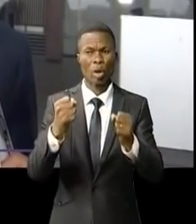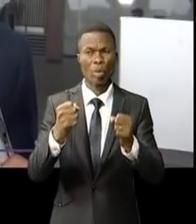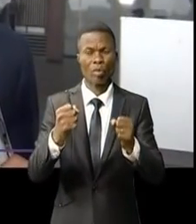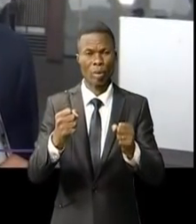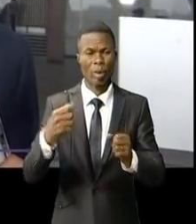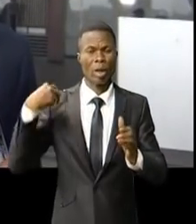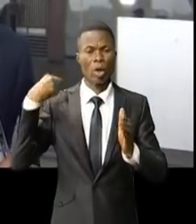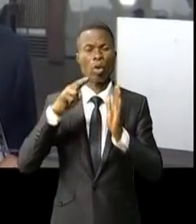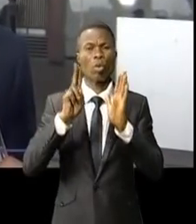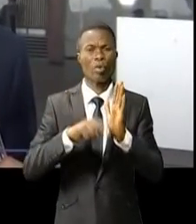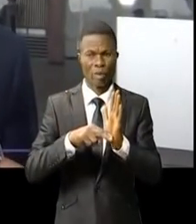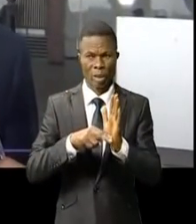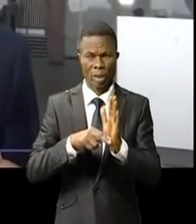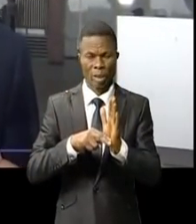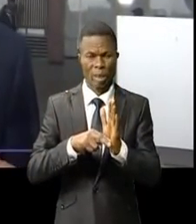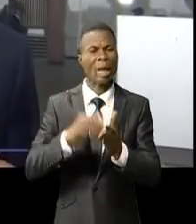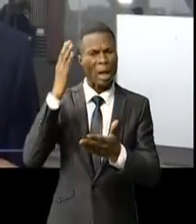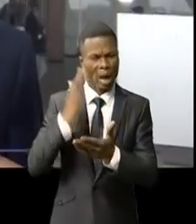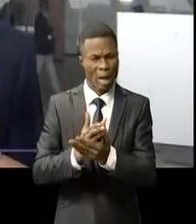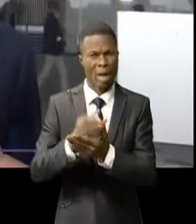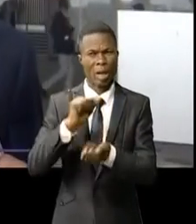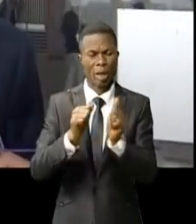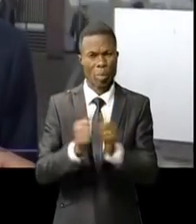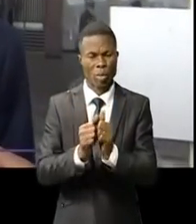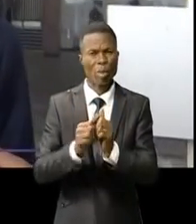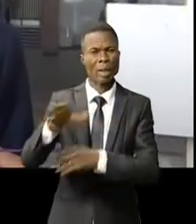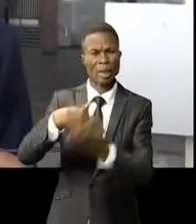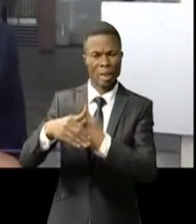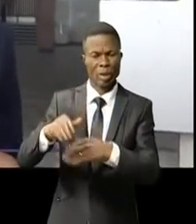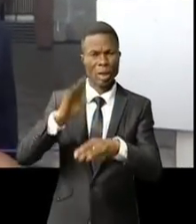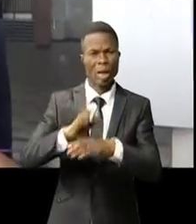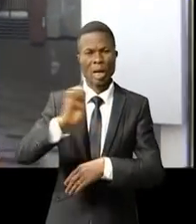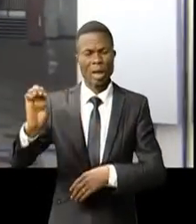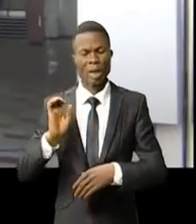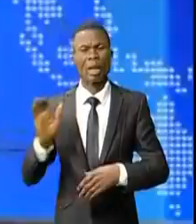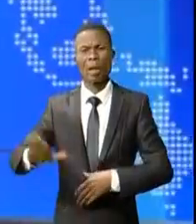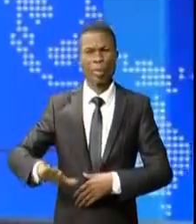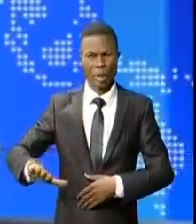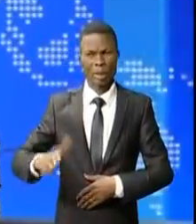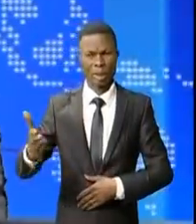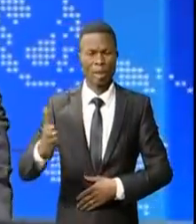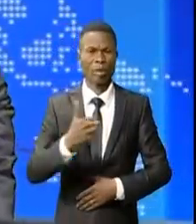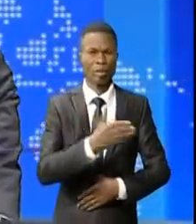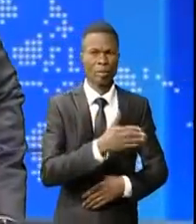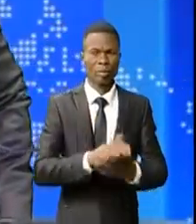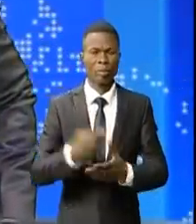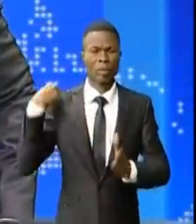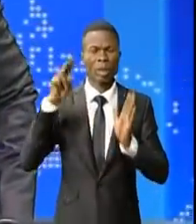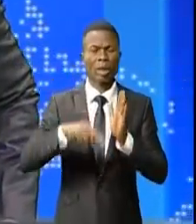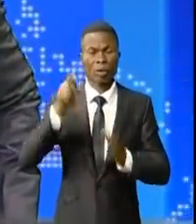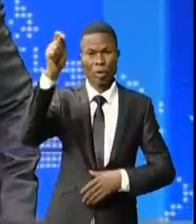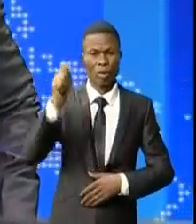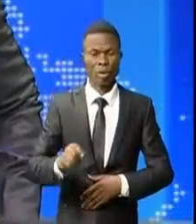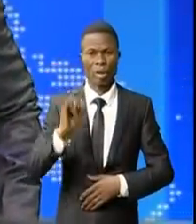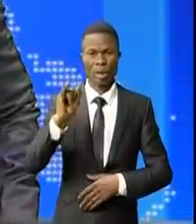au gouvernement d'en finir avec cette question de l'insécurité qui prime dans l'est du pays. Le gouverneur militaire